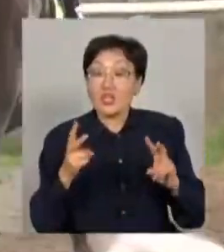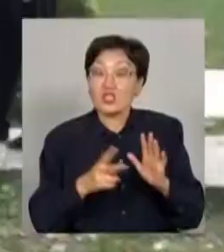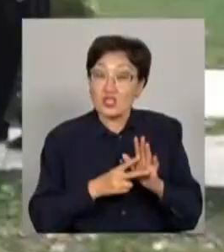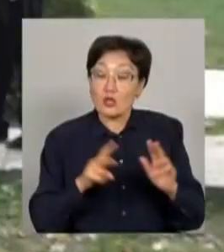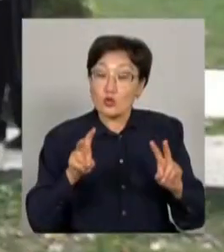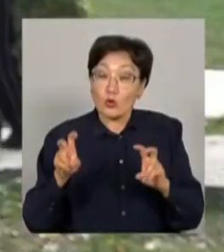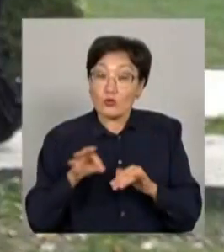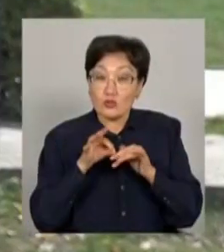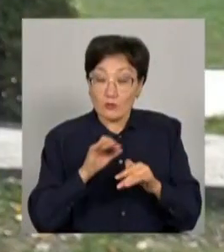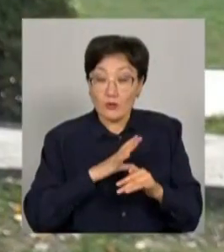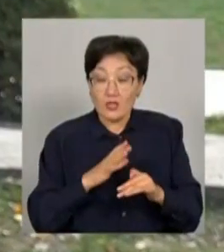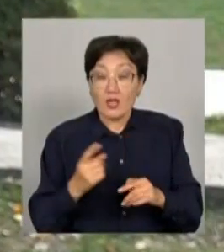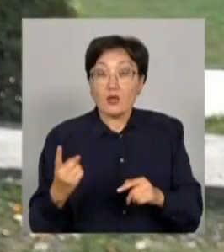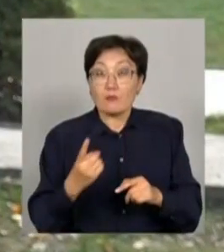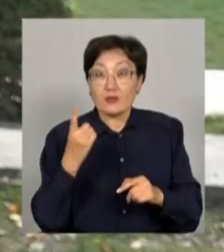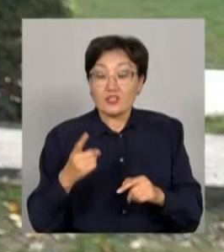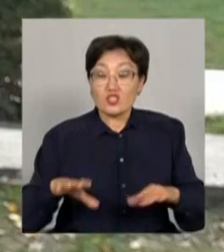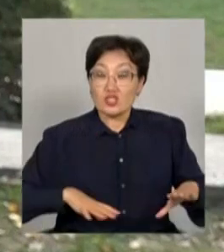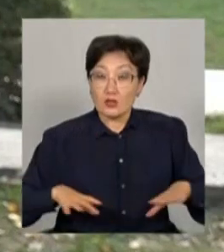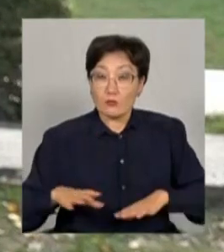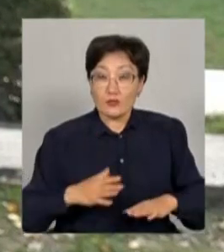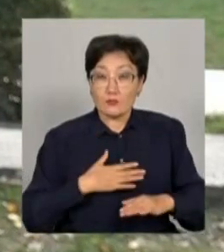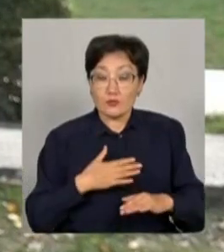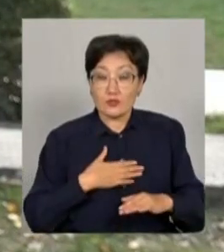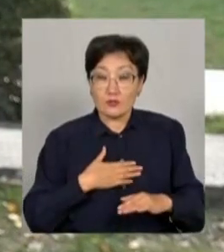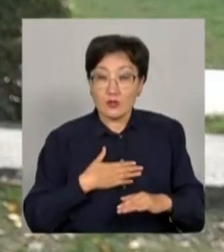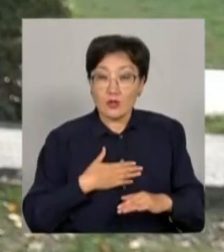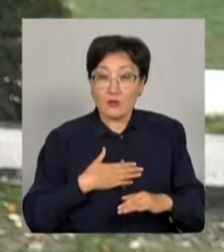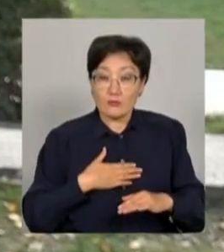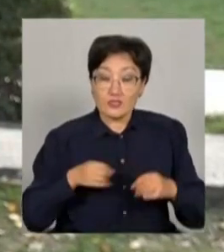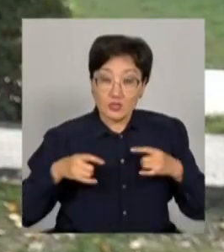өтті. Бірінші келген ат Орасан Зор деген менің қол тумам, өзімізде туған.